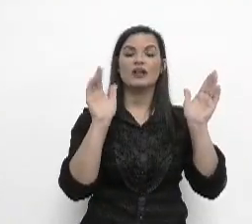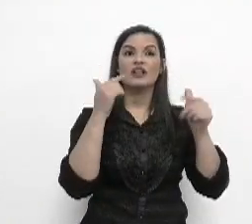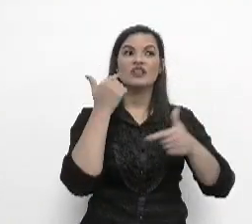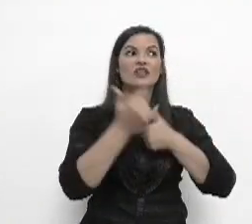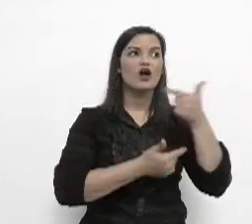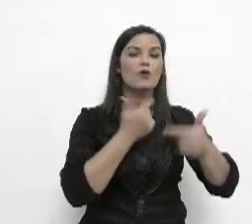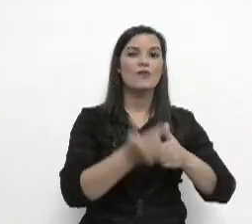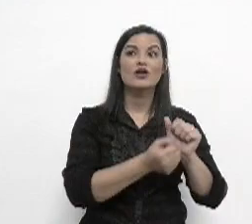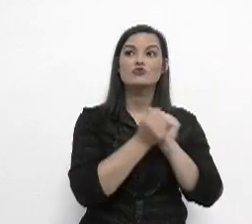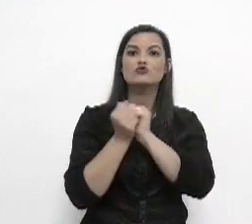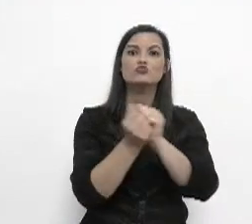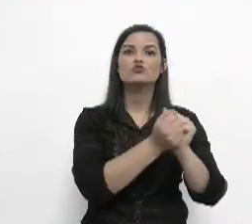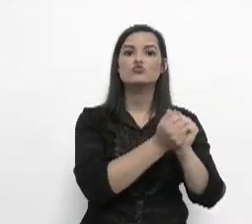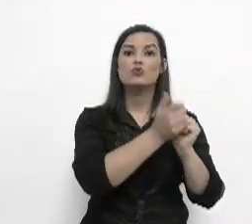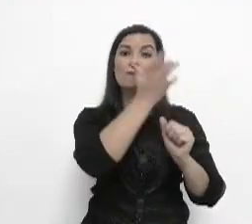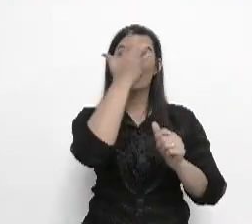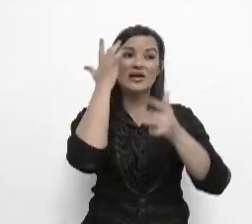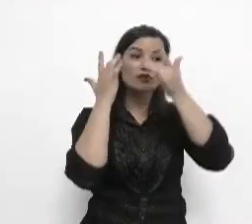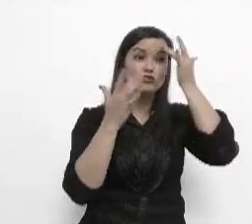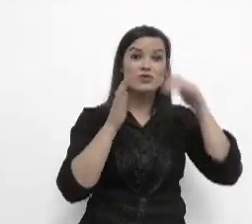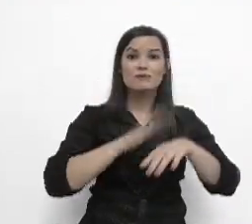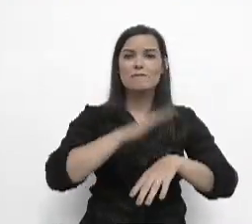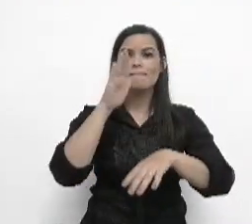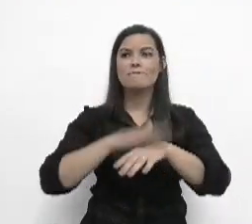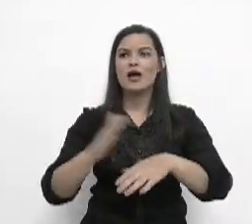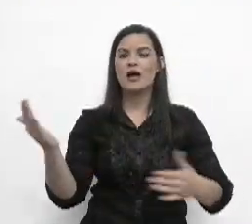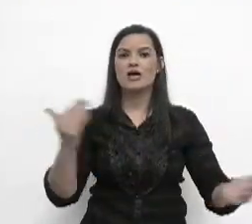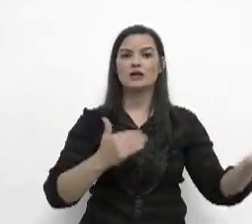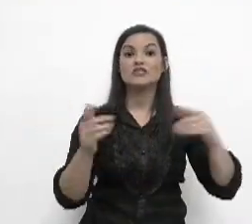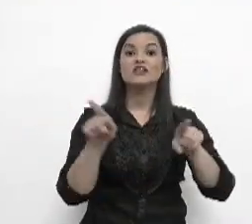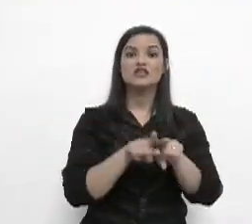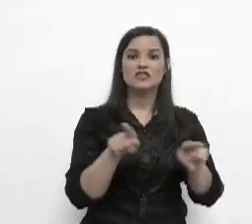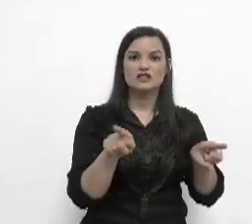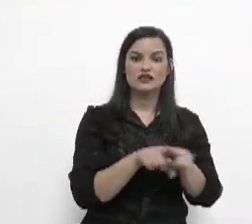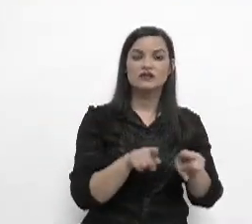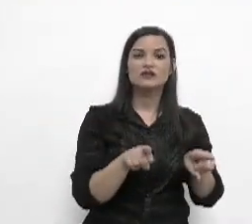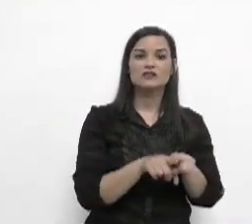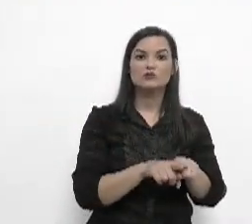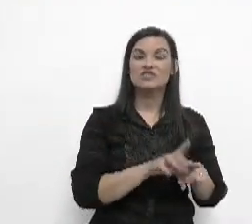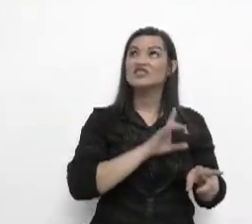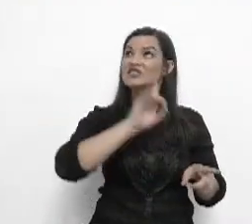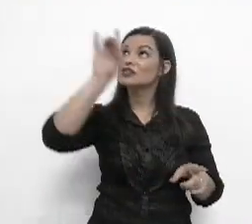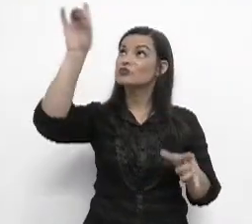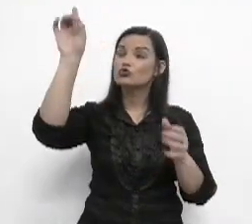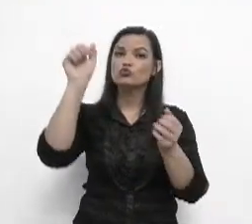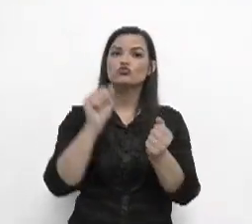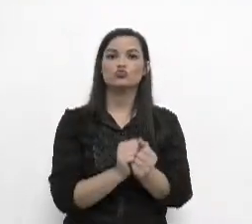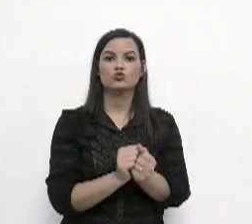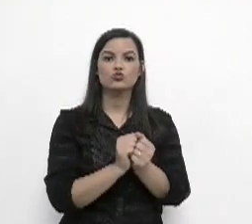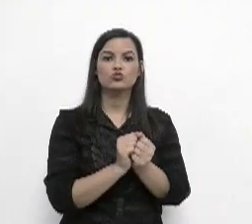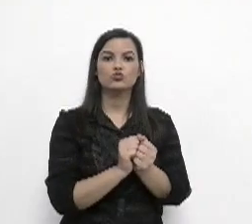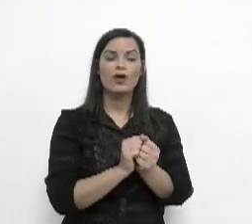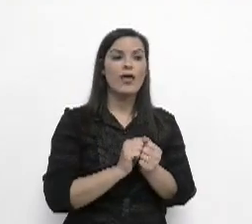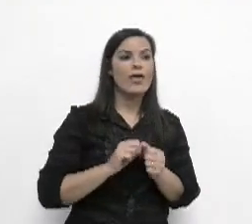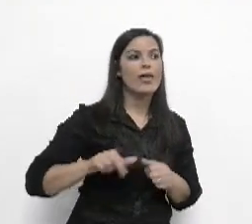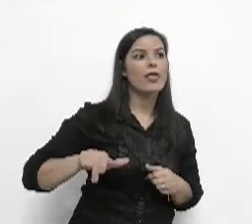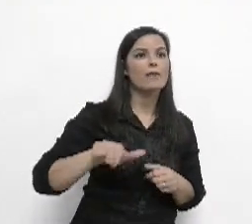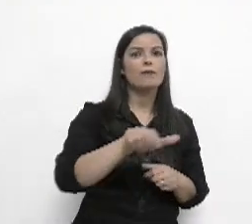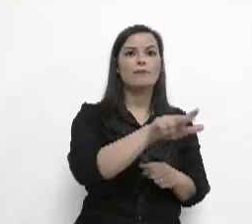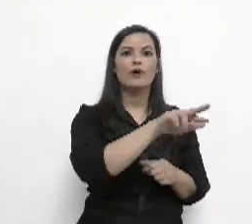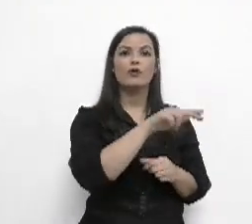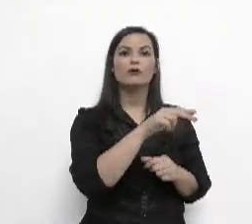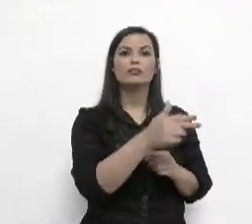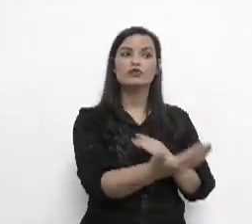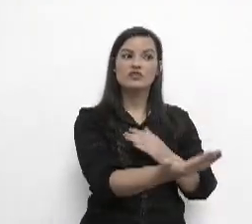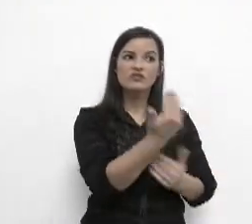Nós necessitamos de Deus. 그리고 믿음의 형제 자매들과 함께 해야 E 됩니다. necessitamos de irmãos fraternos para realizar essa obra. 그래서 예수님은